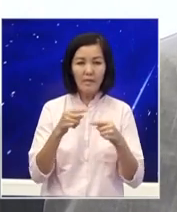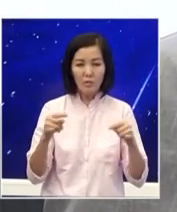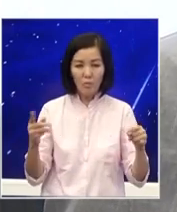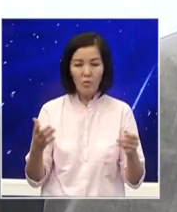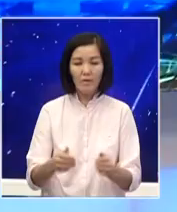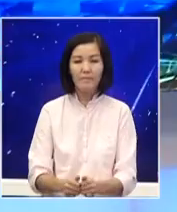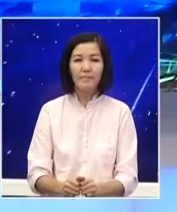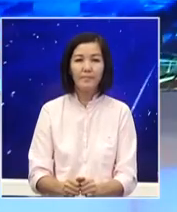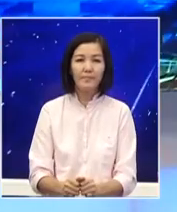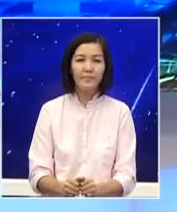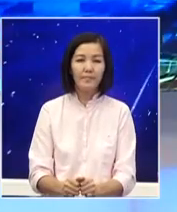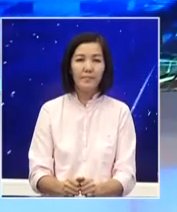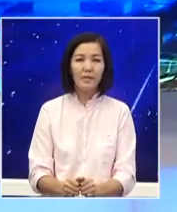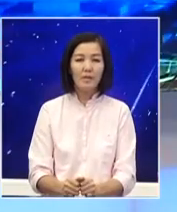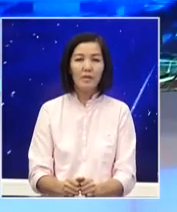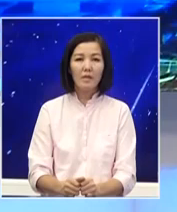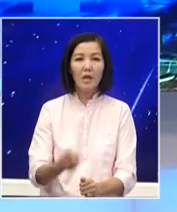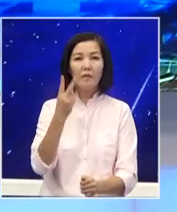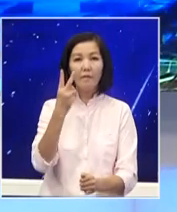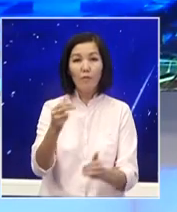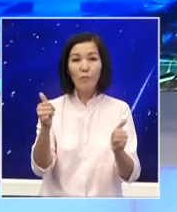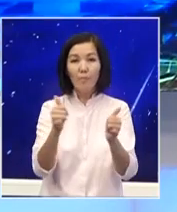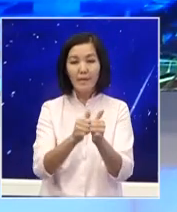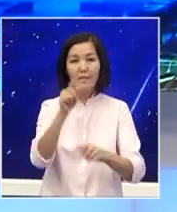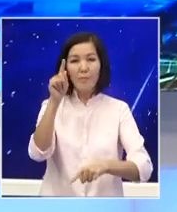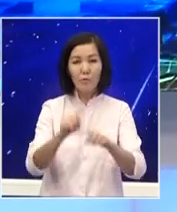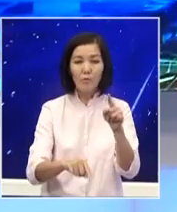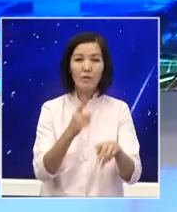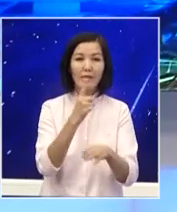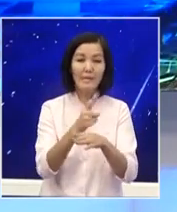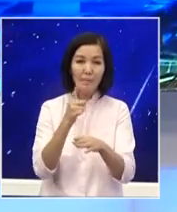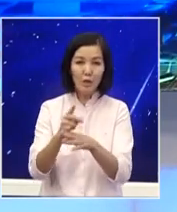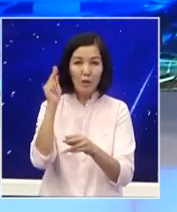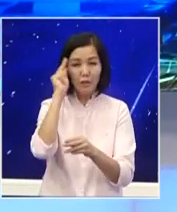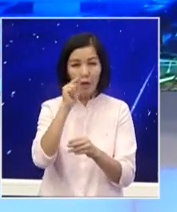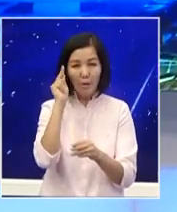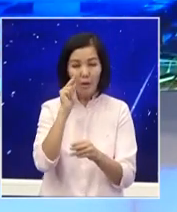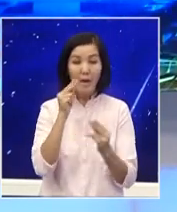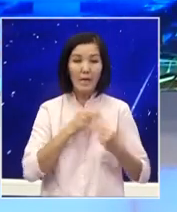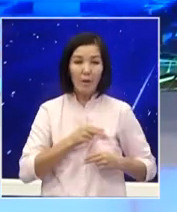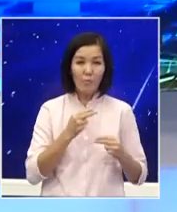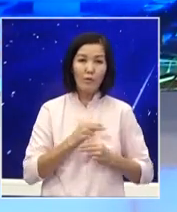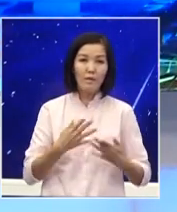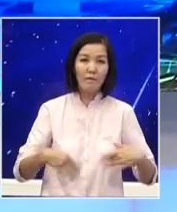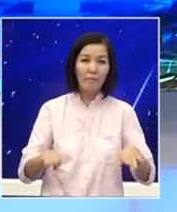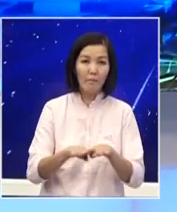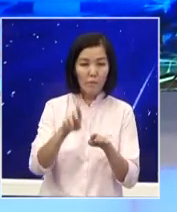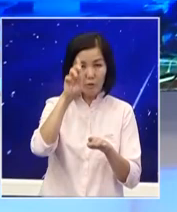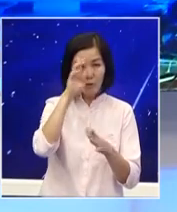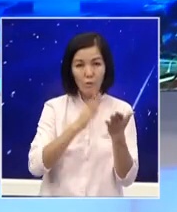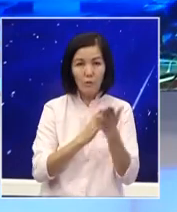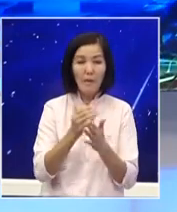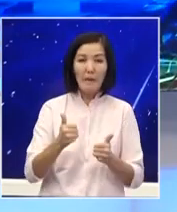далее двум близким родственником запрещается работать в прямом подчинении на государственной службе это